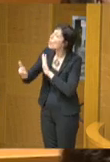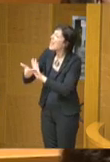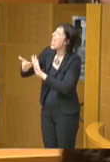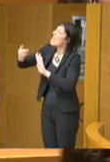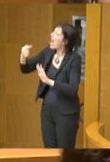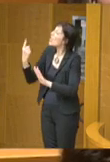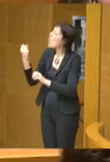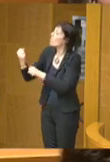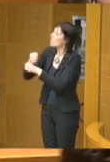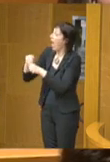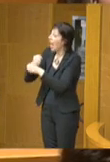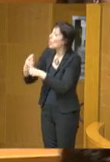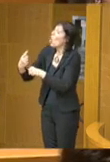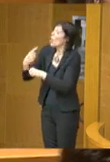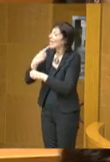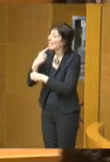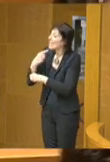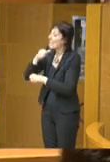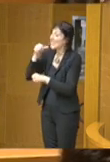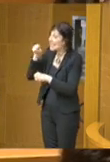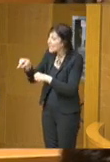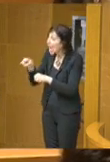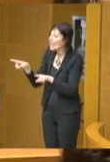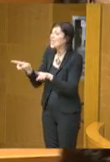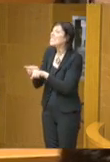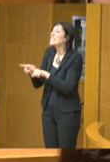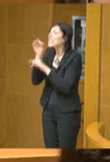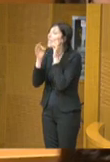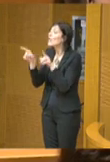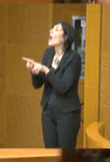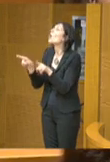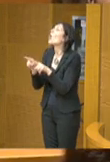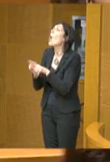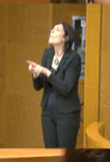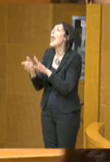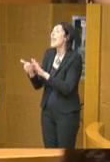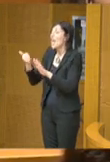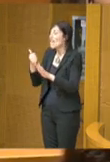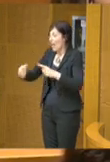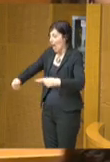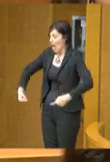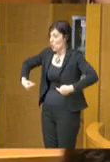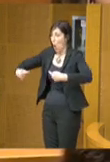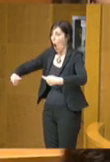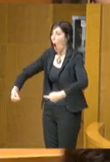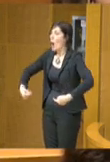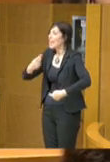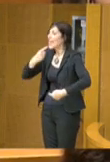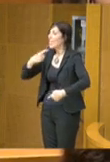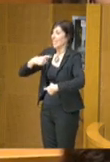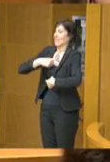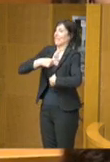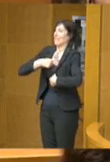farmaco a chi lo necessita è come togliere le ruote a chi è obbligato alla